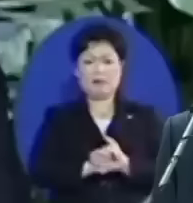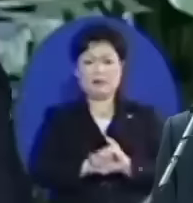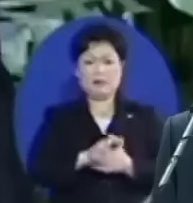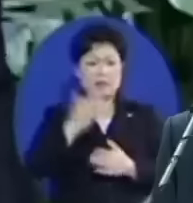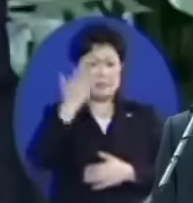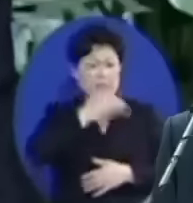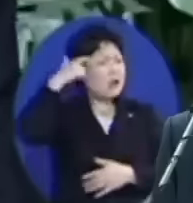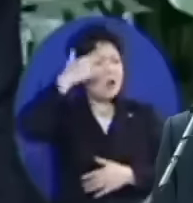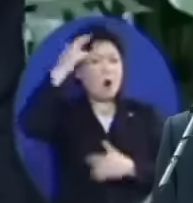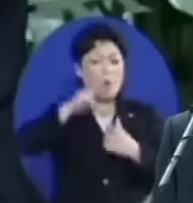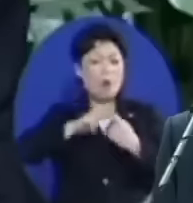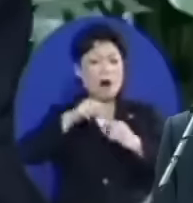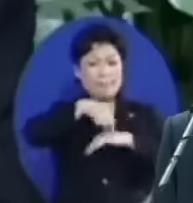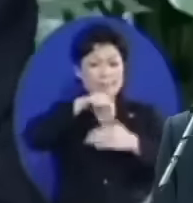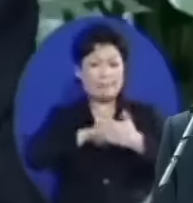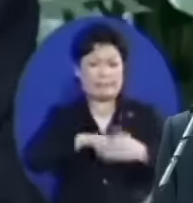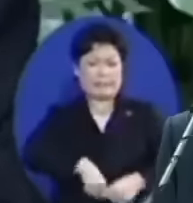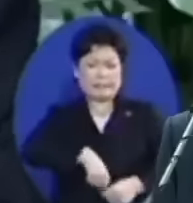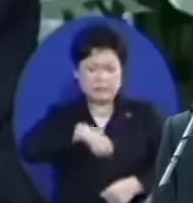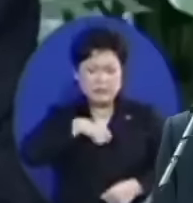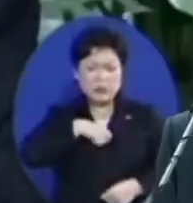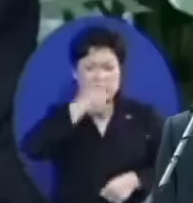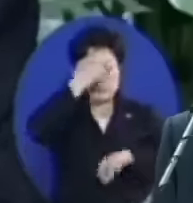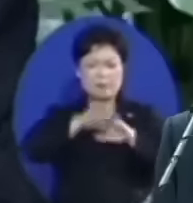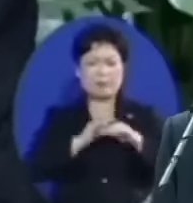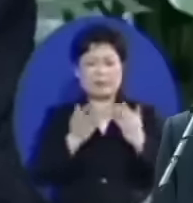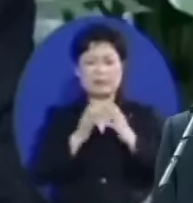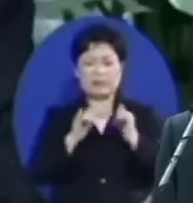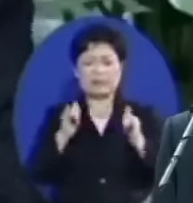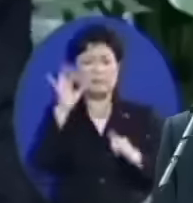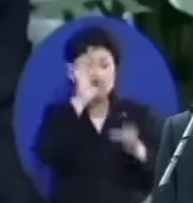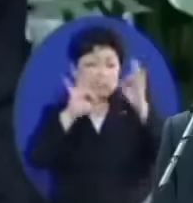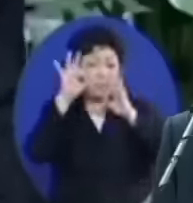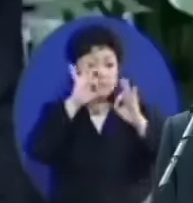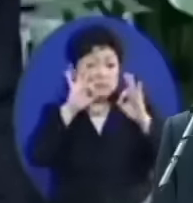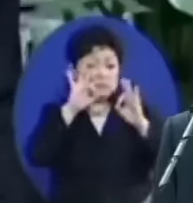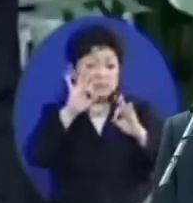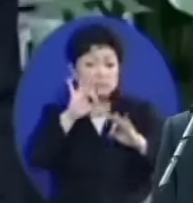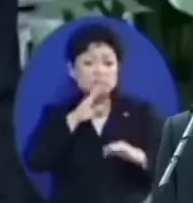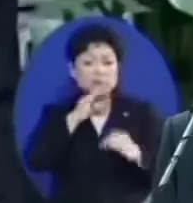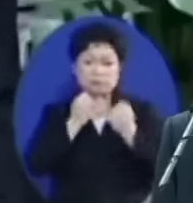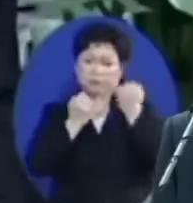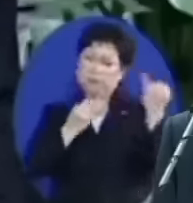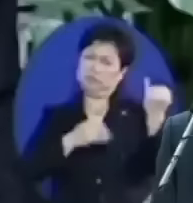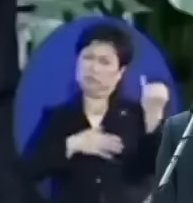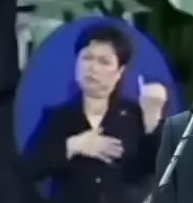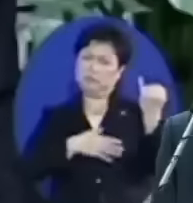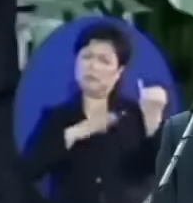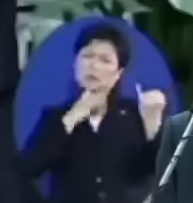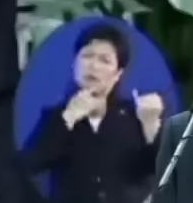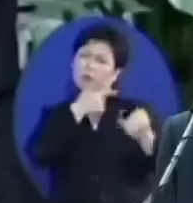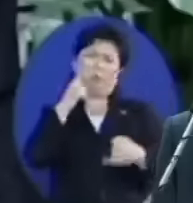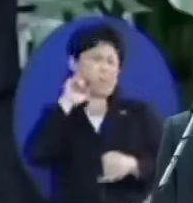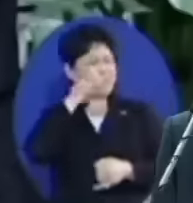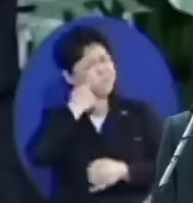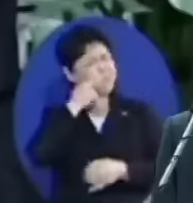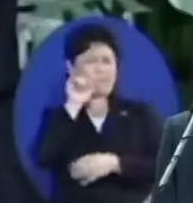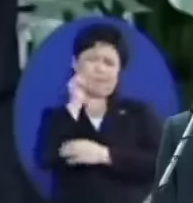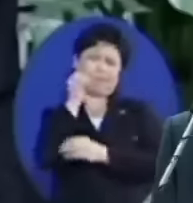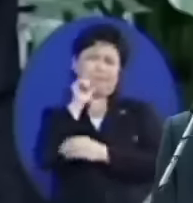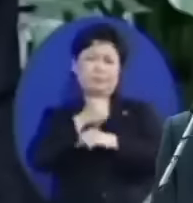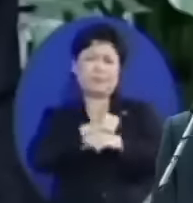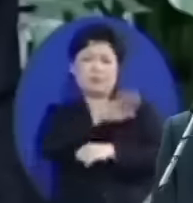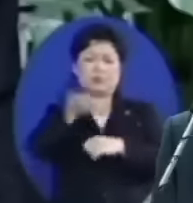신령과 마음의 진정으로 예배를 드리는 자를 찾는다고 하니까 그 여자가 아유 너무 어렵습니다. 우리는